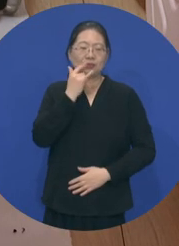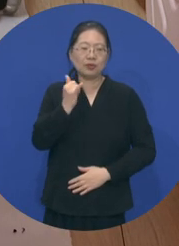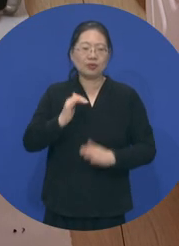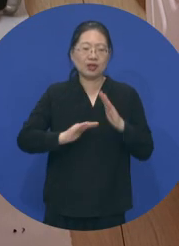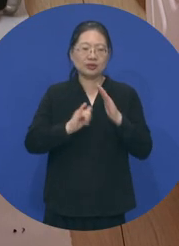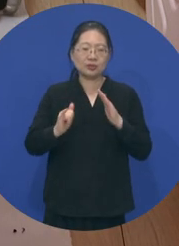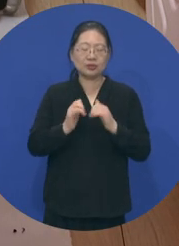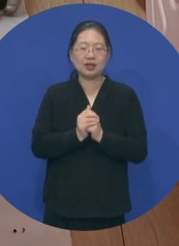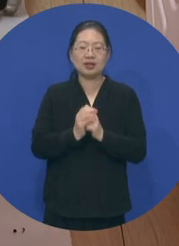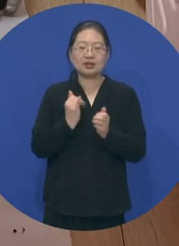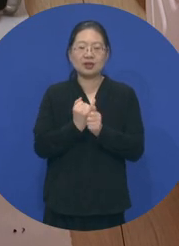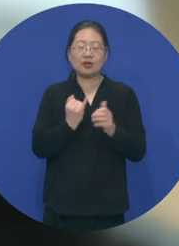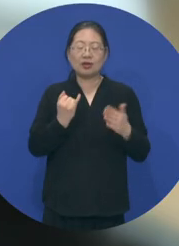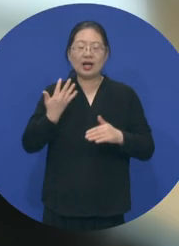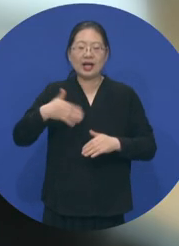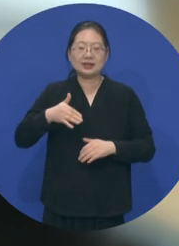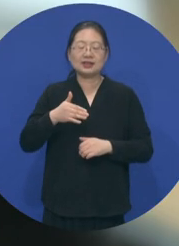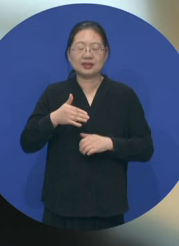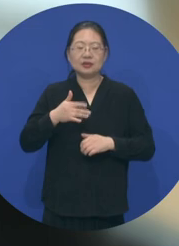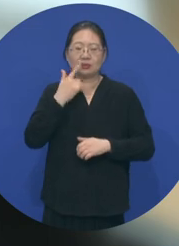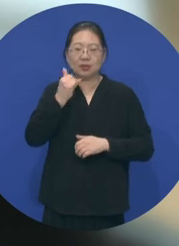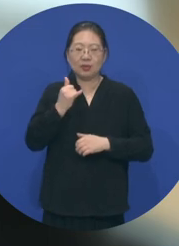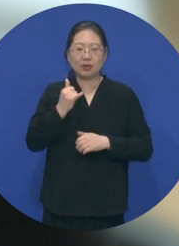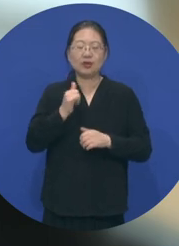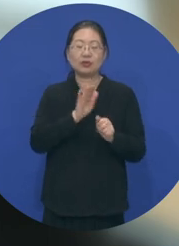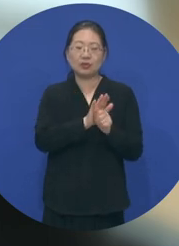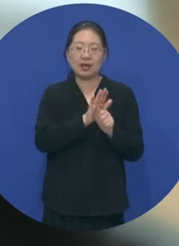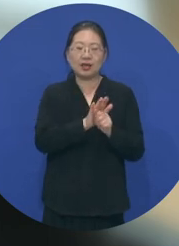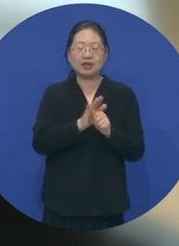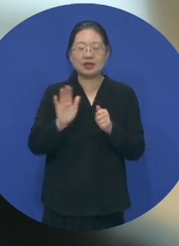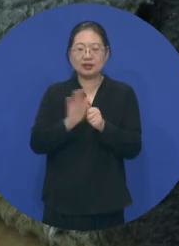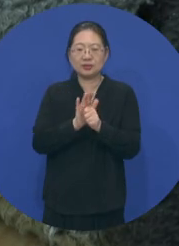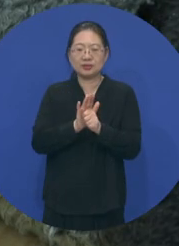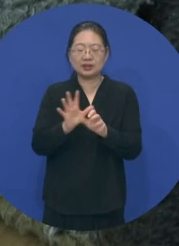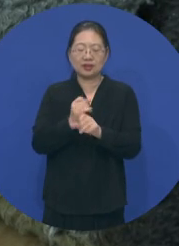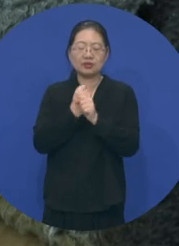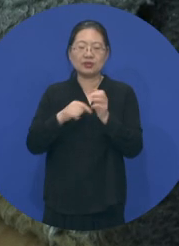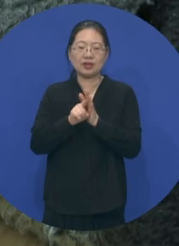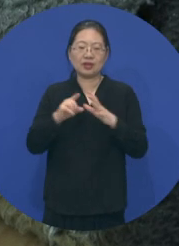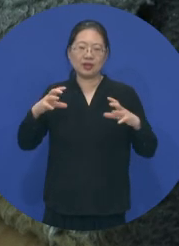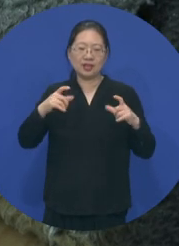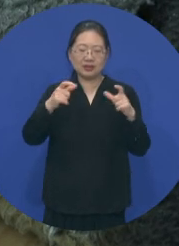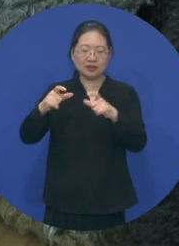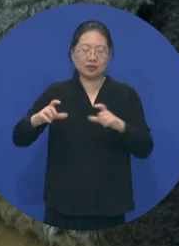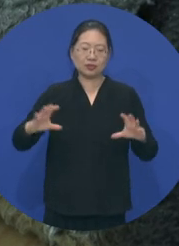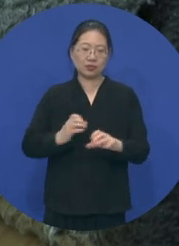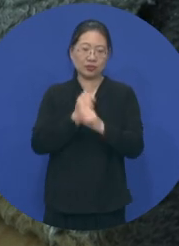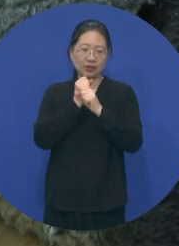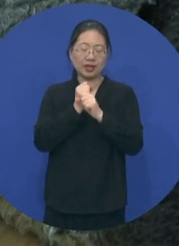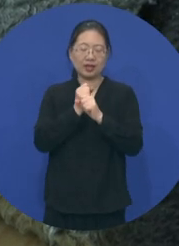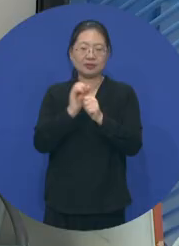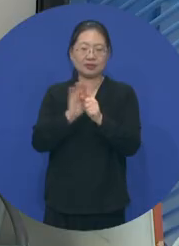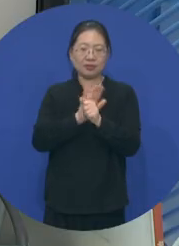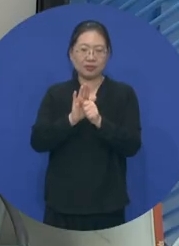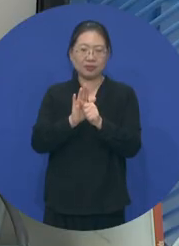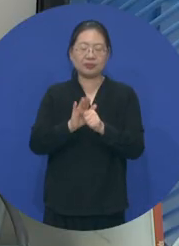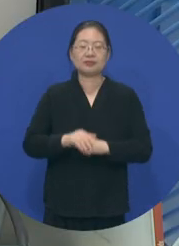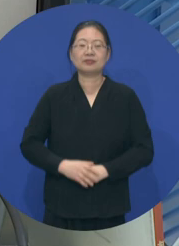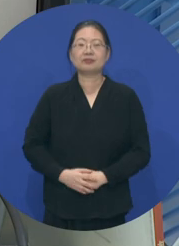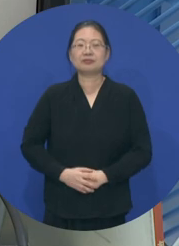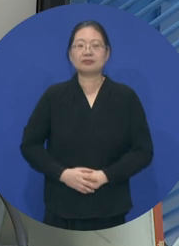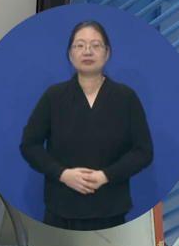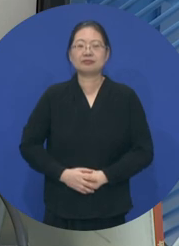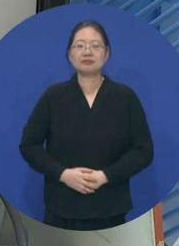가족과 미혼 부모로 나눠 운영하던 거점 기관도 서비스 일어나를 위해 통합 운영하는 등 점 기관 서비스도